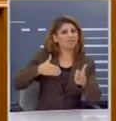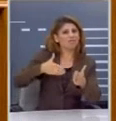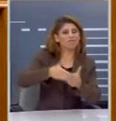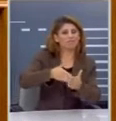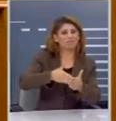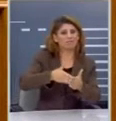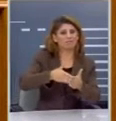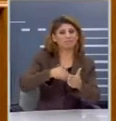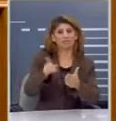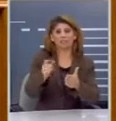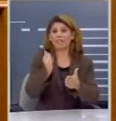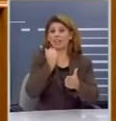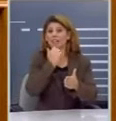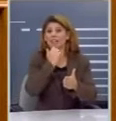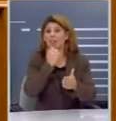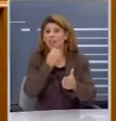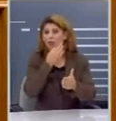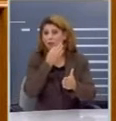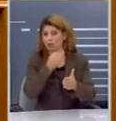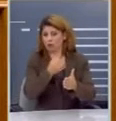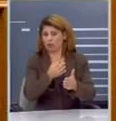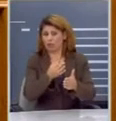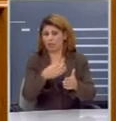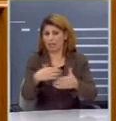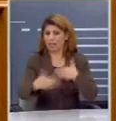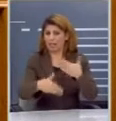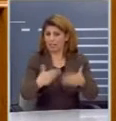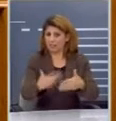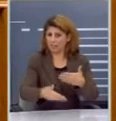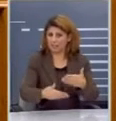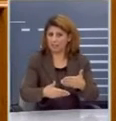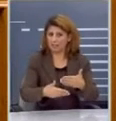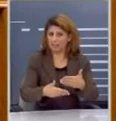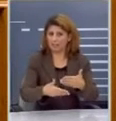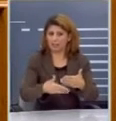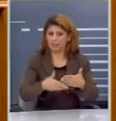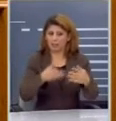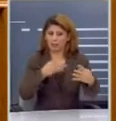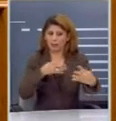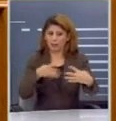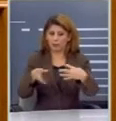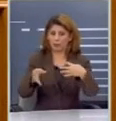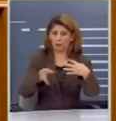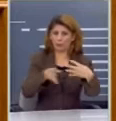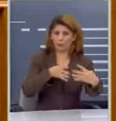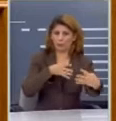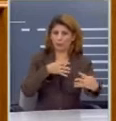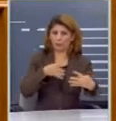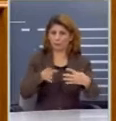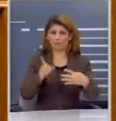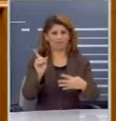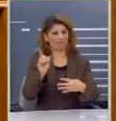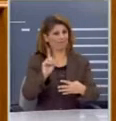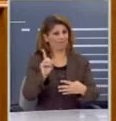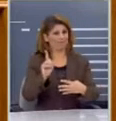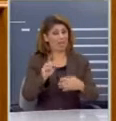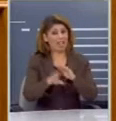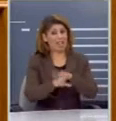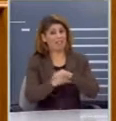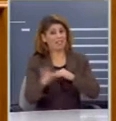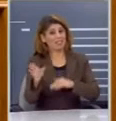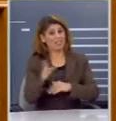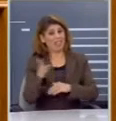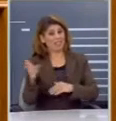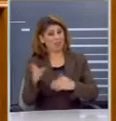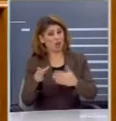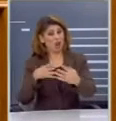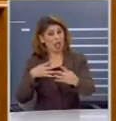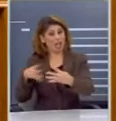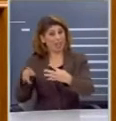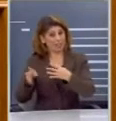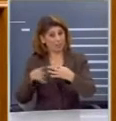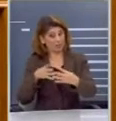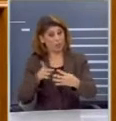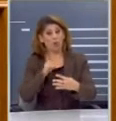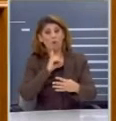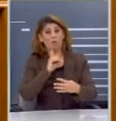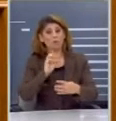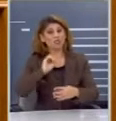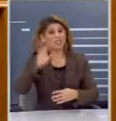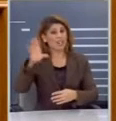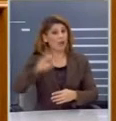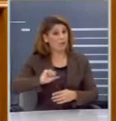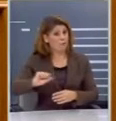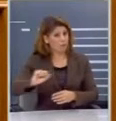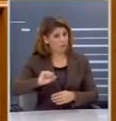αποδίδουν τις εξελίξεις στους δημαγωγούς. Ο δεξιός λαϊκισμός, όπως άλλωστε και η